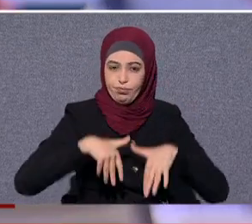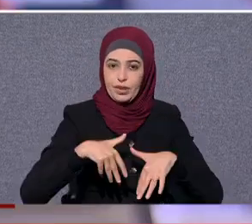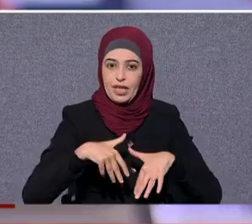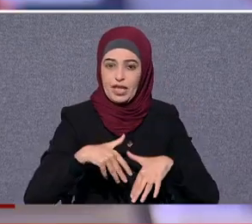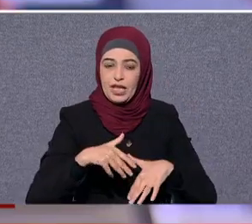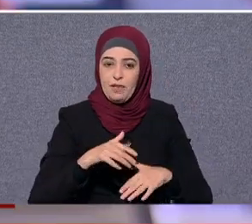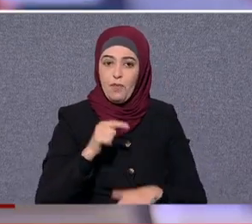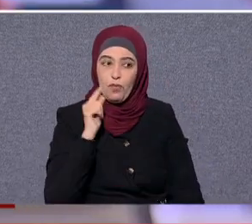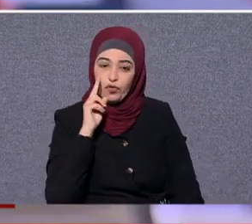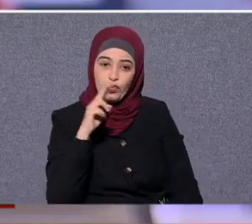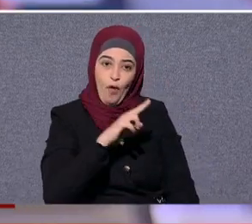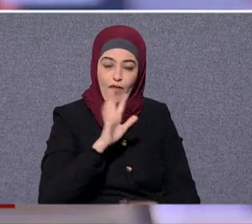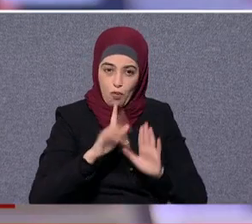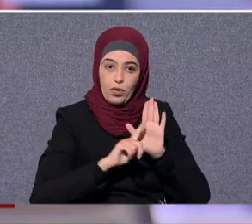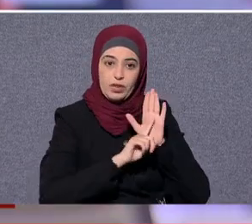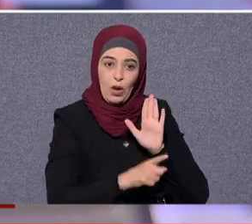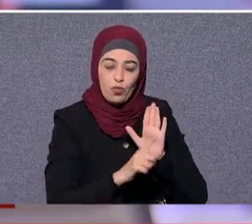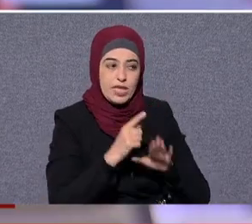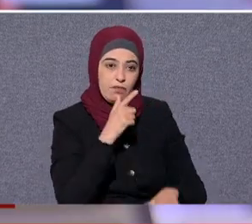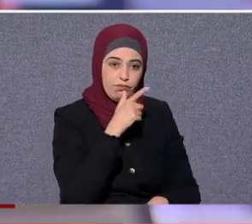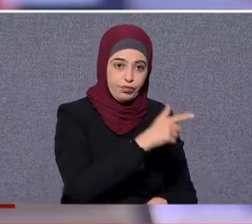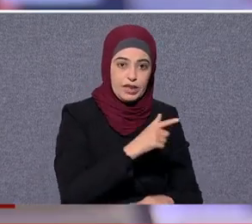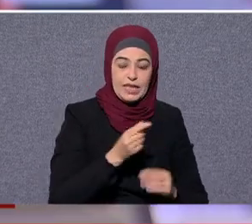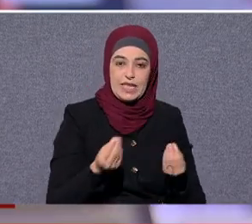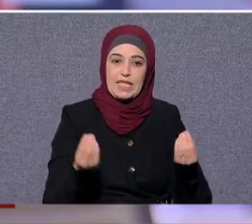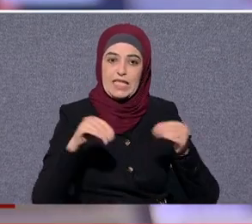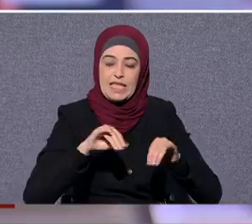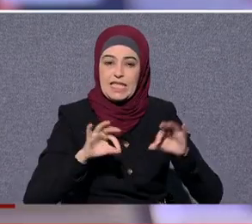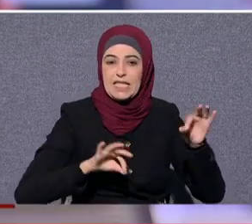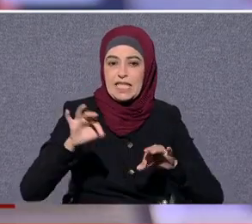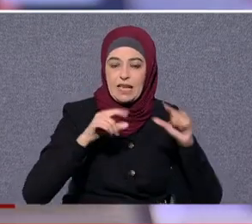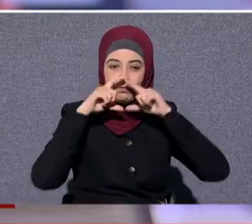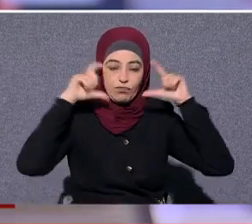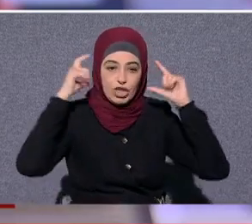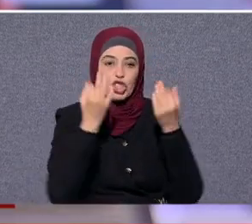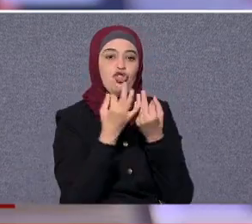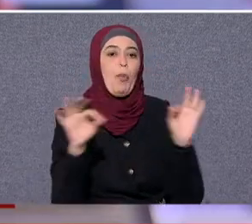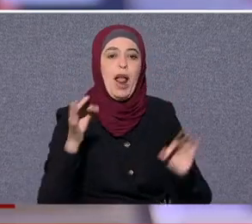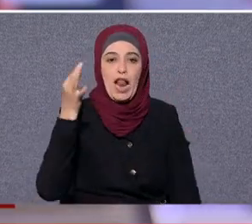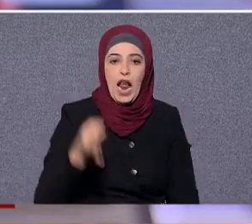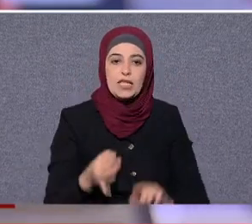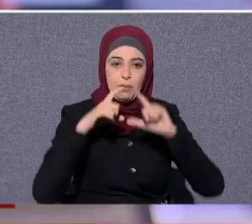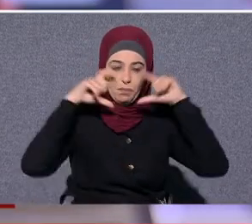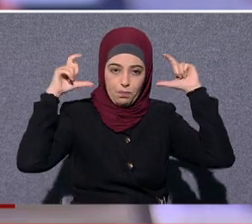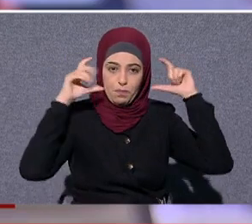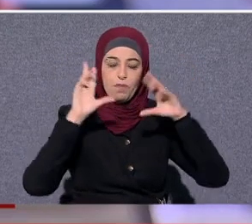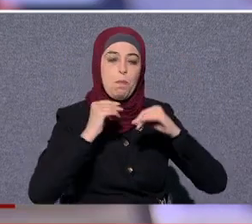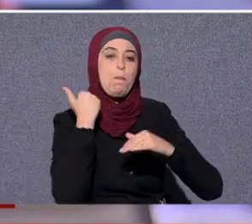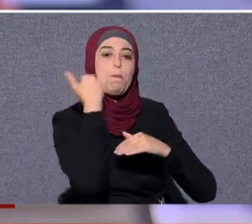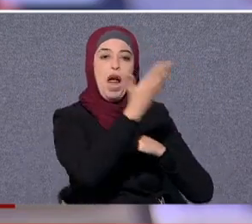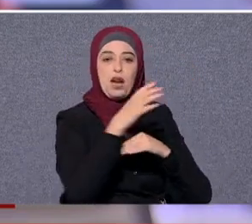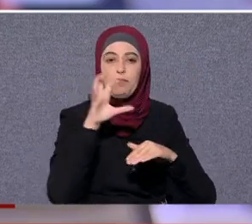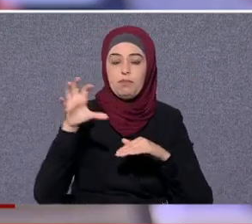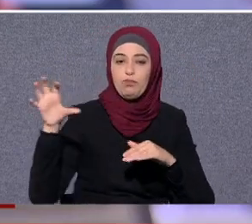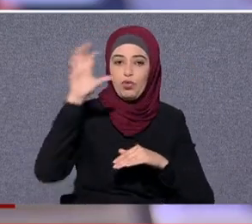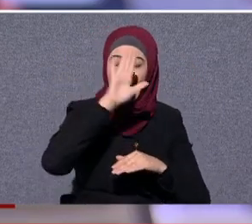نية لتوصية من قبلكم لفرض سياسة الكمامة للجميع على غرار البلدان التي